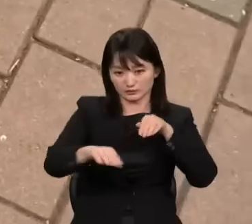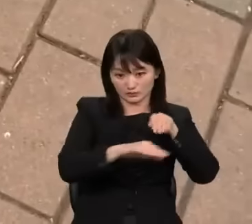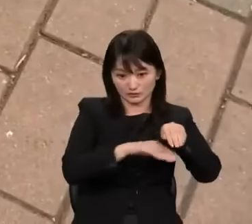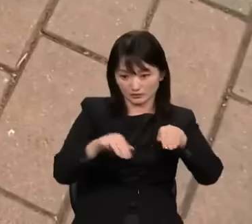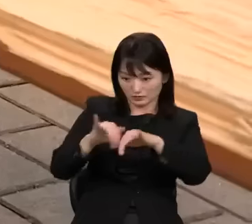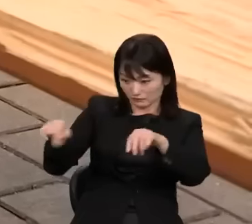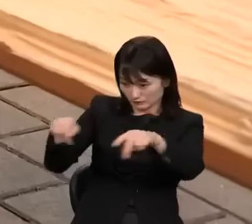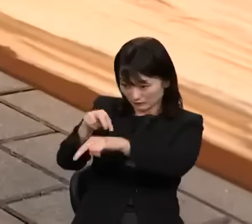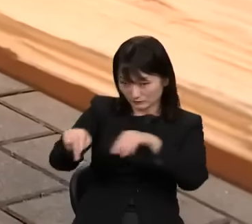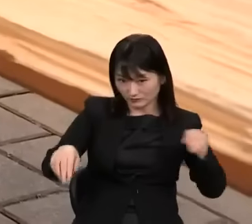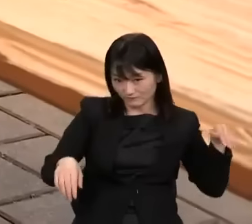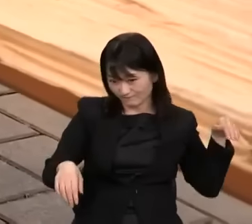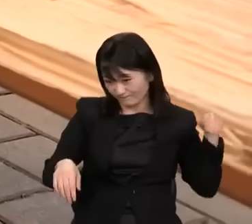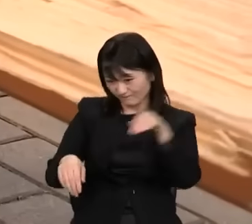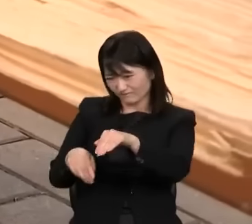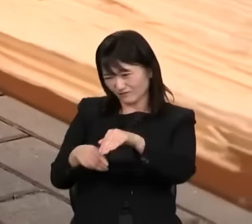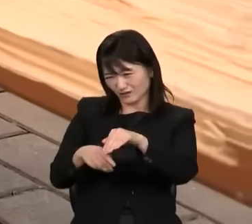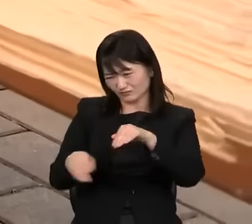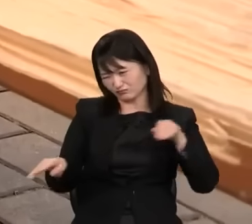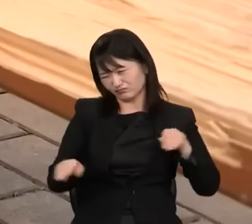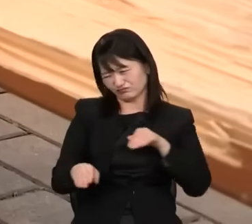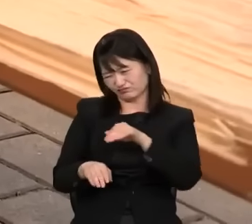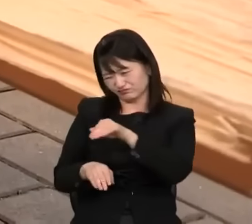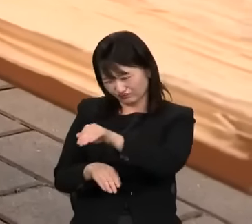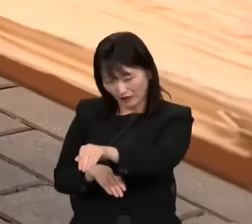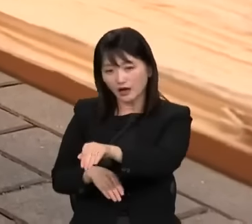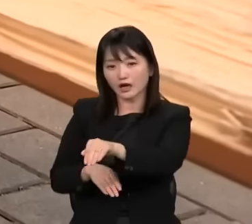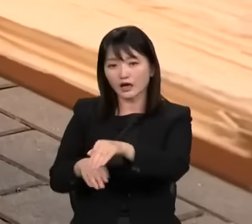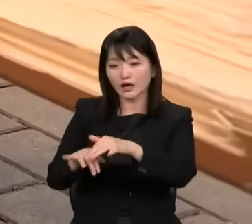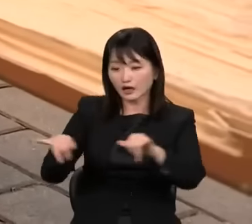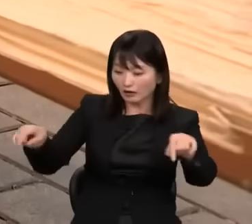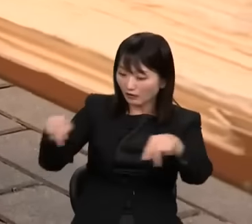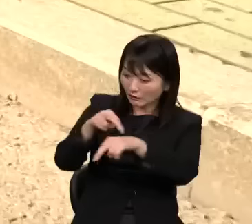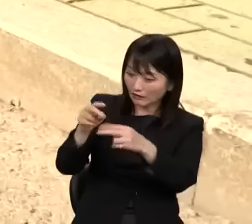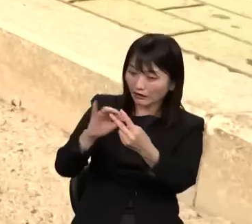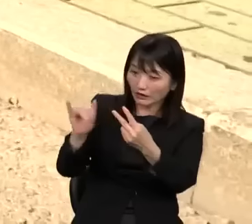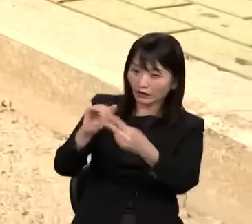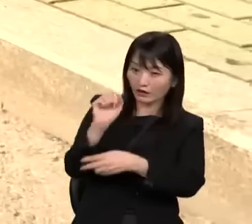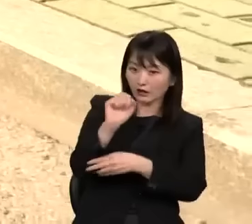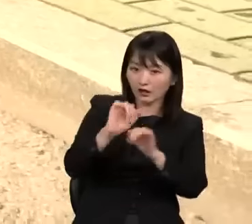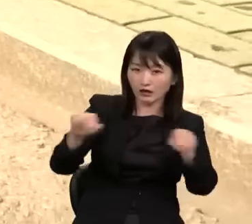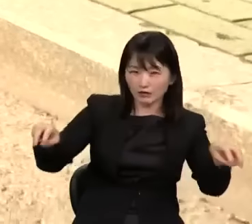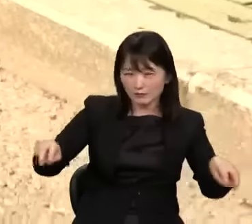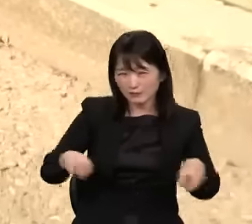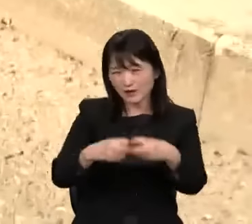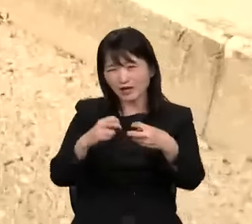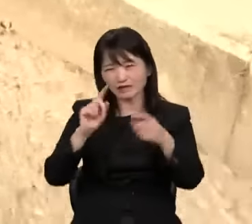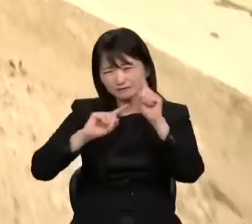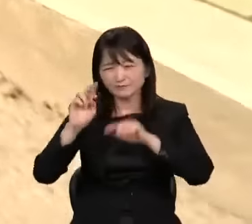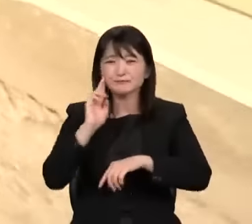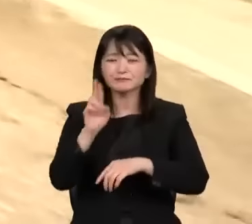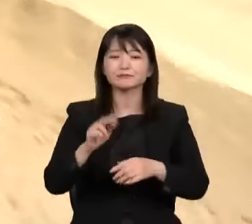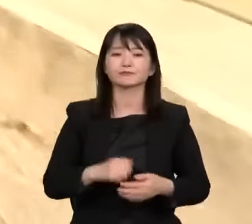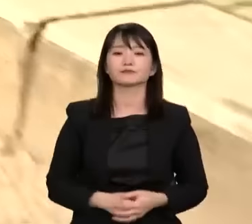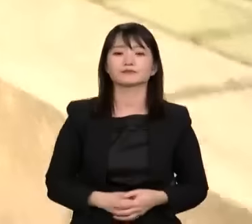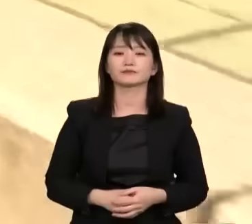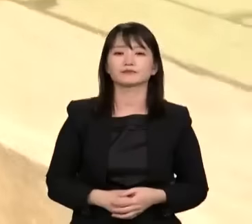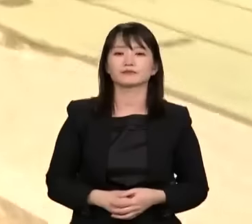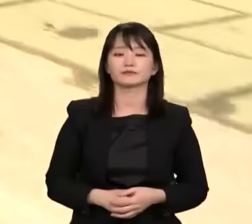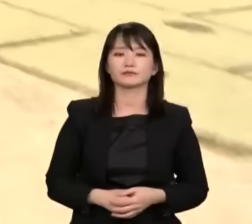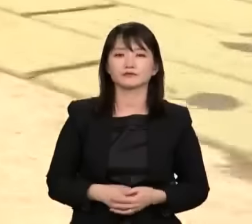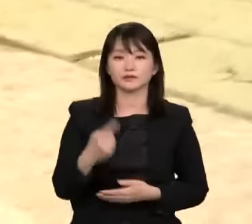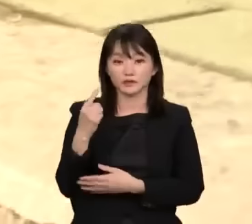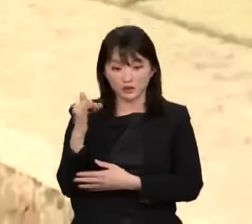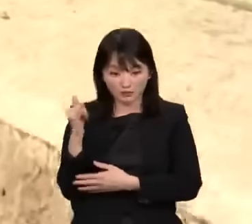인도 위로 올라 20m가량을 내달렸습니다. 길을 걷던 시민 2명과 운전자가 크게 다쳤습니다. 마침 비번이던